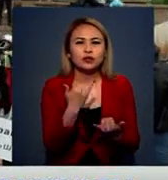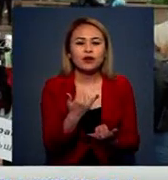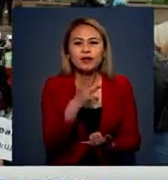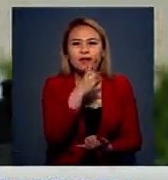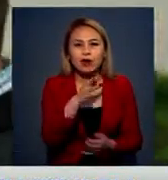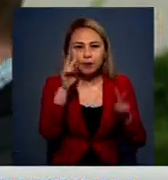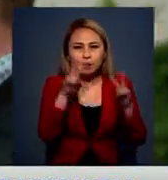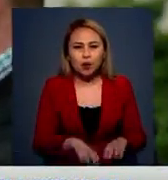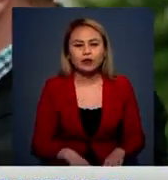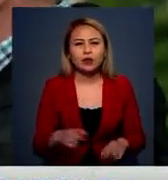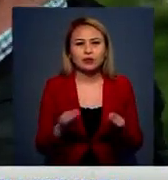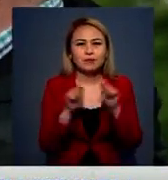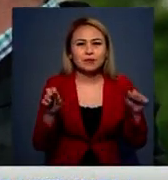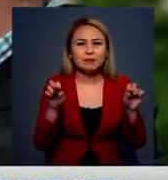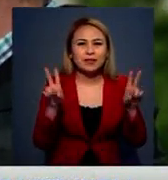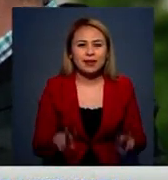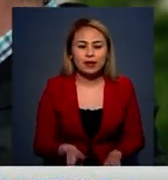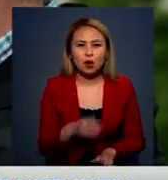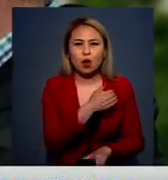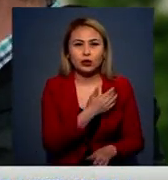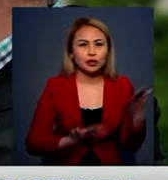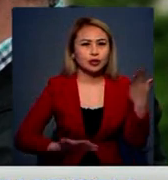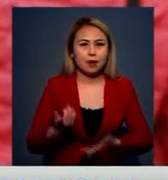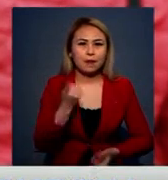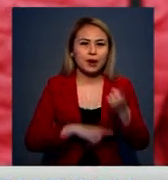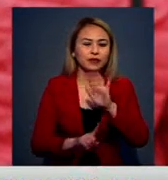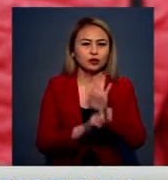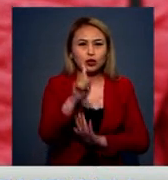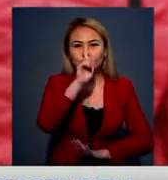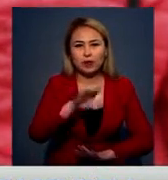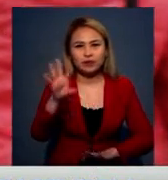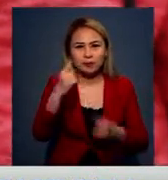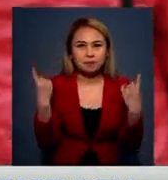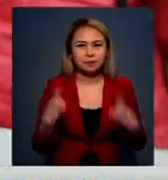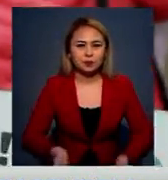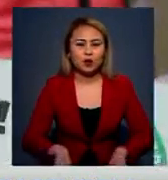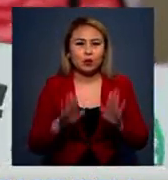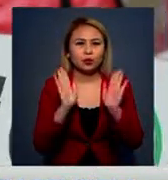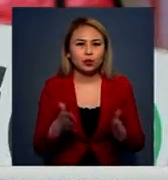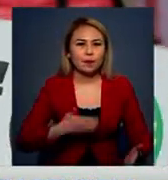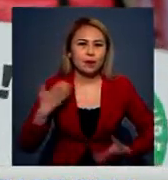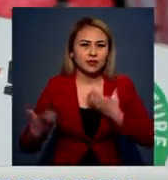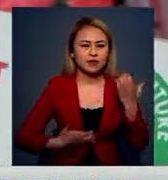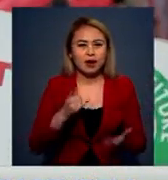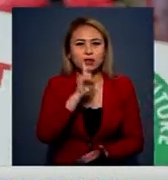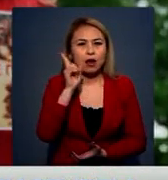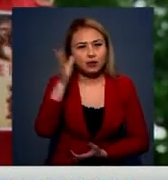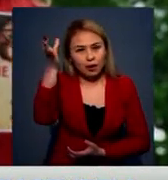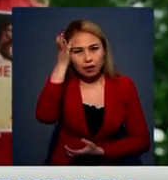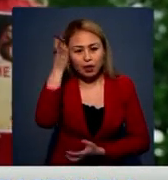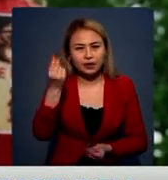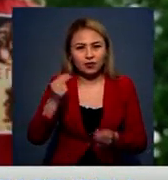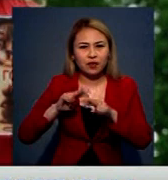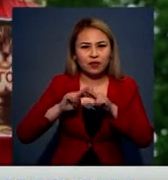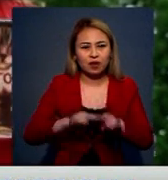ұлттық зерттеу қорын құруды қолға алмасақ, мемлекеттің ғылым саласы құрдымға кетеді деп дабыл қағуда жас ғалымдар. Қаржыландыру